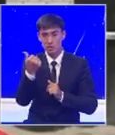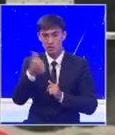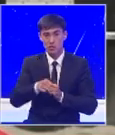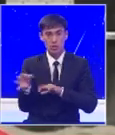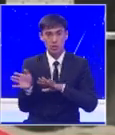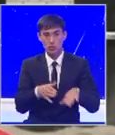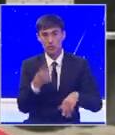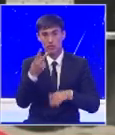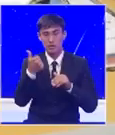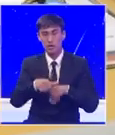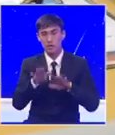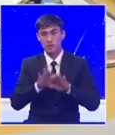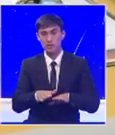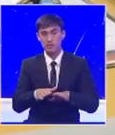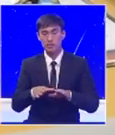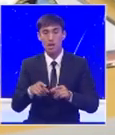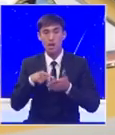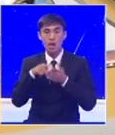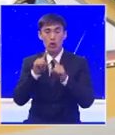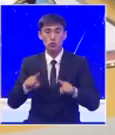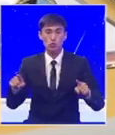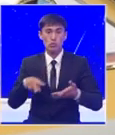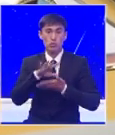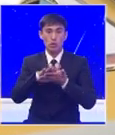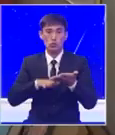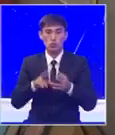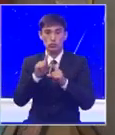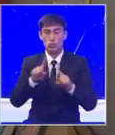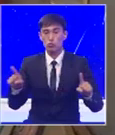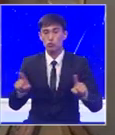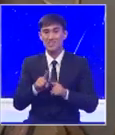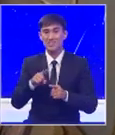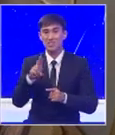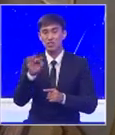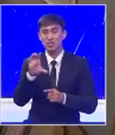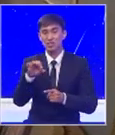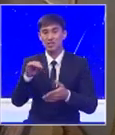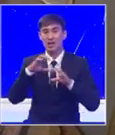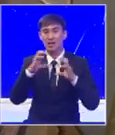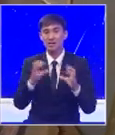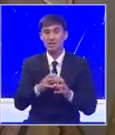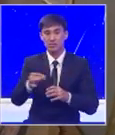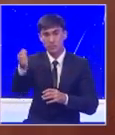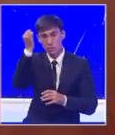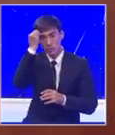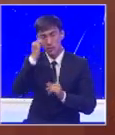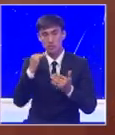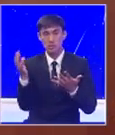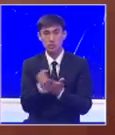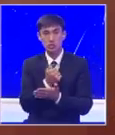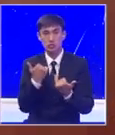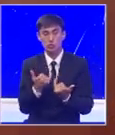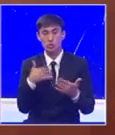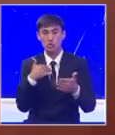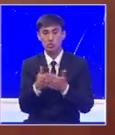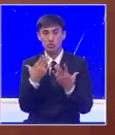еще 2 недели осталось. Экскурсия продолжилась в музее ДЧС. В нем хранятся воспоминания и достижения, дошедшие до наших дней.